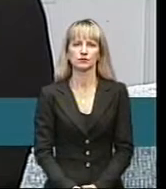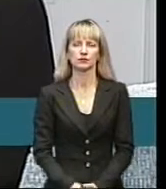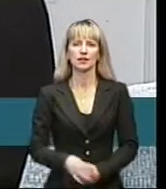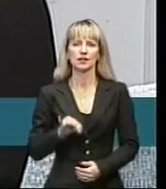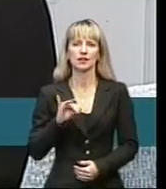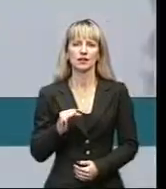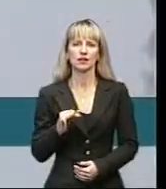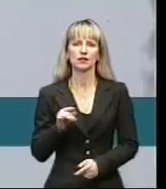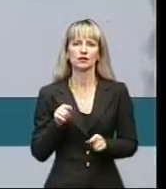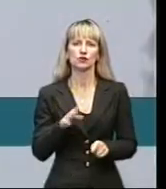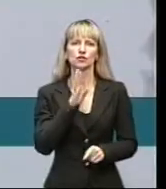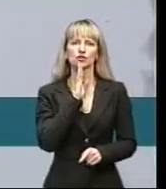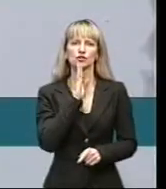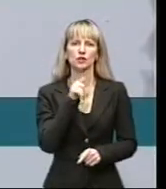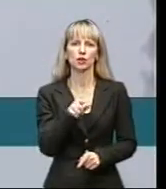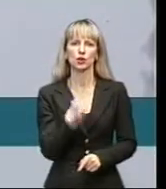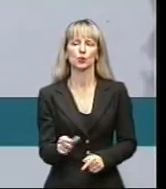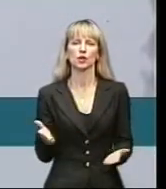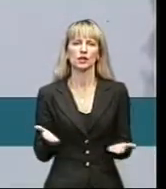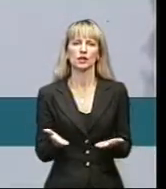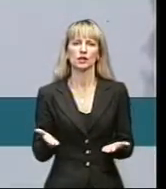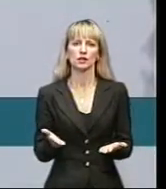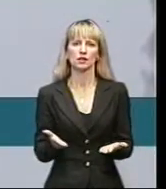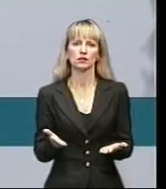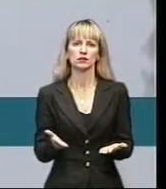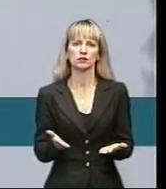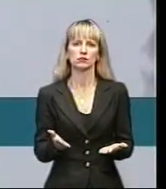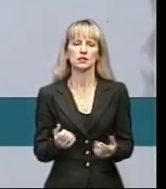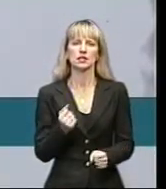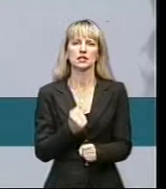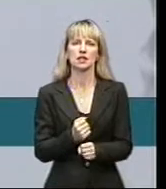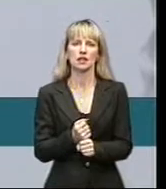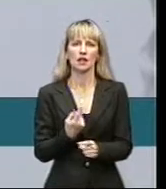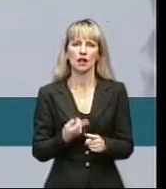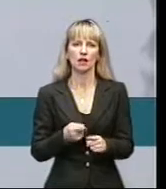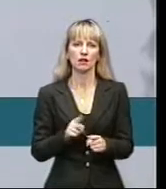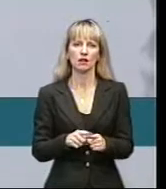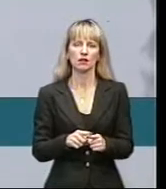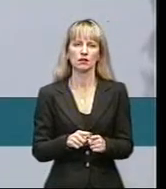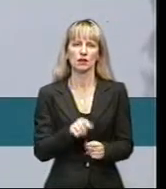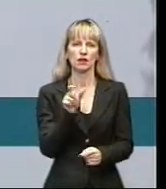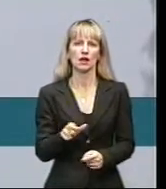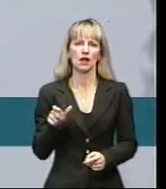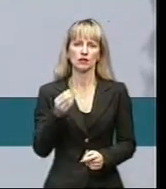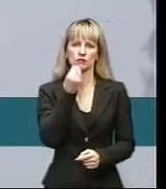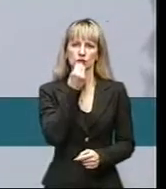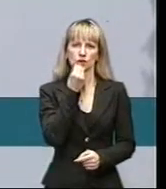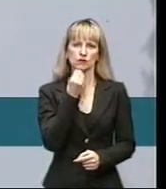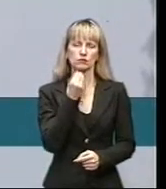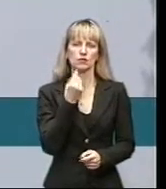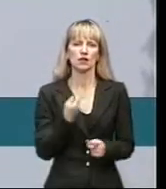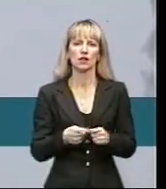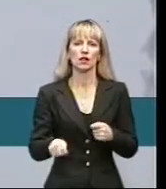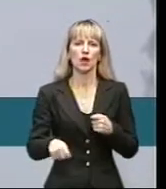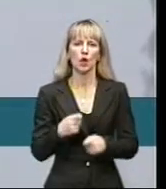І ті жінки, ті люди, які, власне, вчинили канібалізм, я вважаю, що це вже